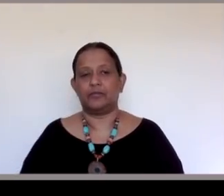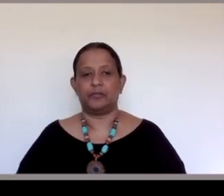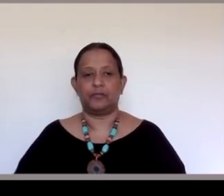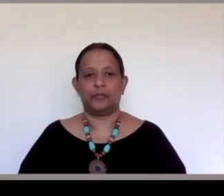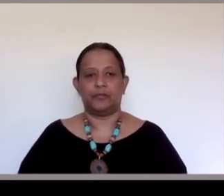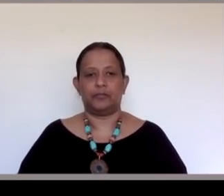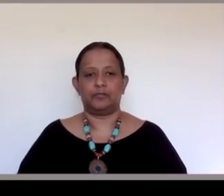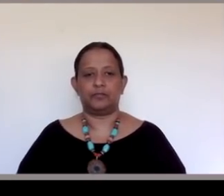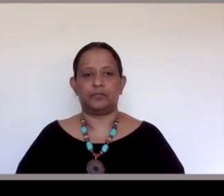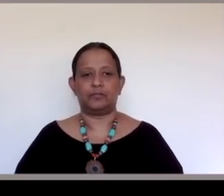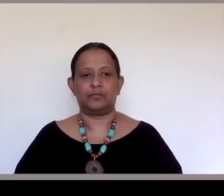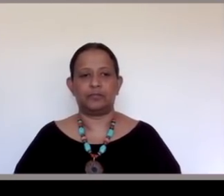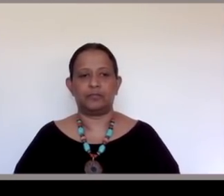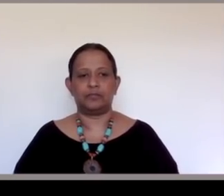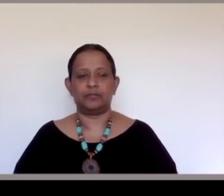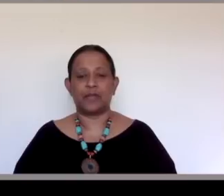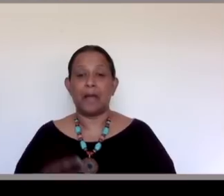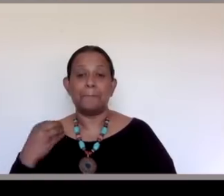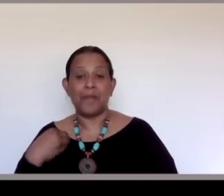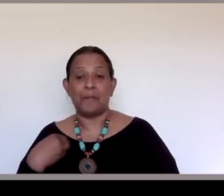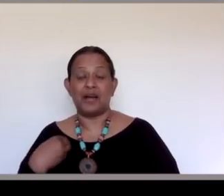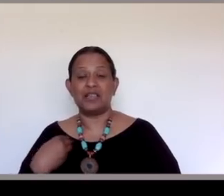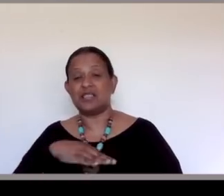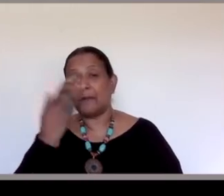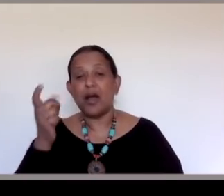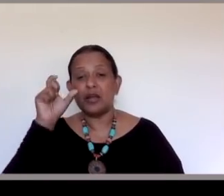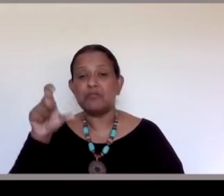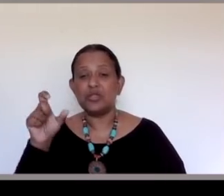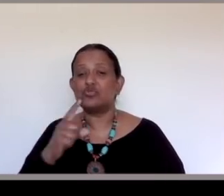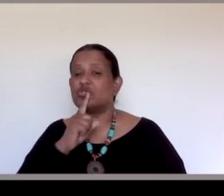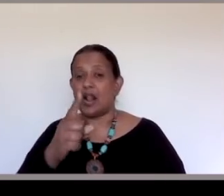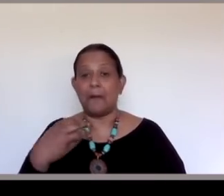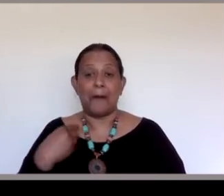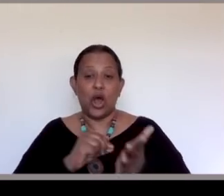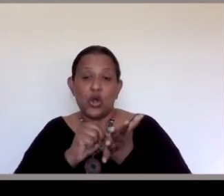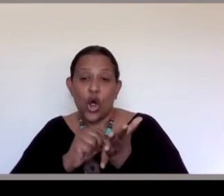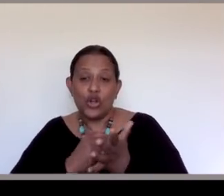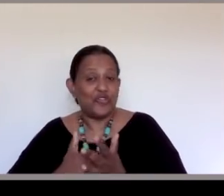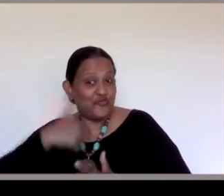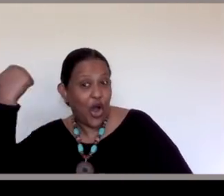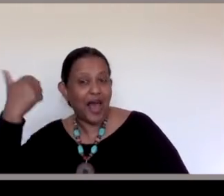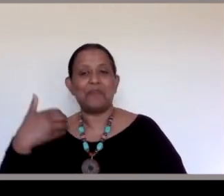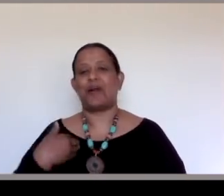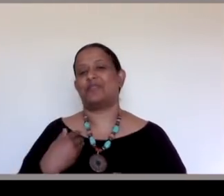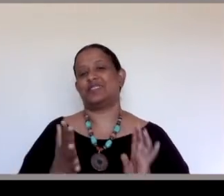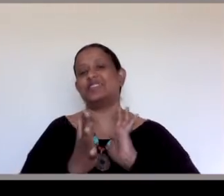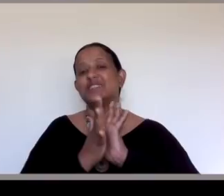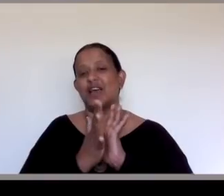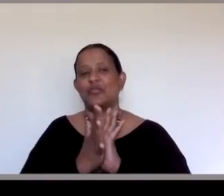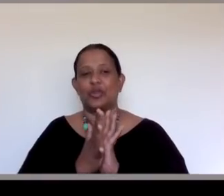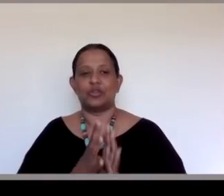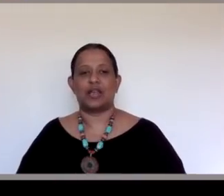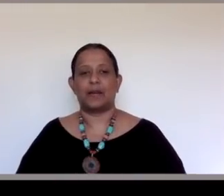கிடைத்தால் எத்தோட பிரீத்தி வேண்டும் அப்பொழுது நான் சந்தோஷப்படுவேன் கெனேக் லோகே இன்ன தனவாத்ம புத்கலேக்கியன் தவசா